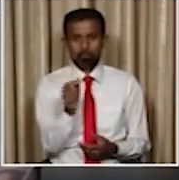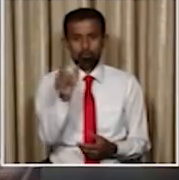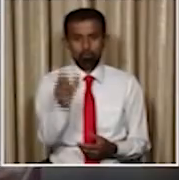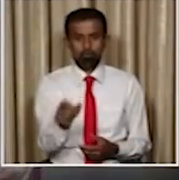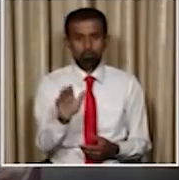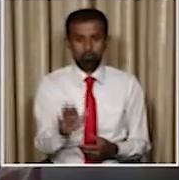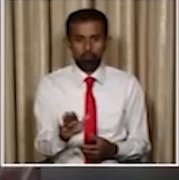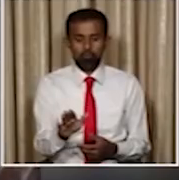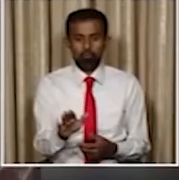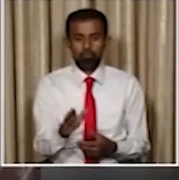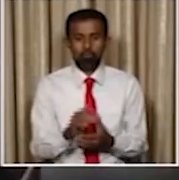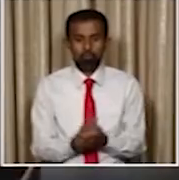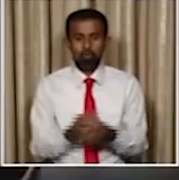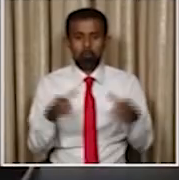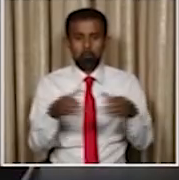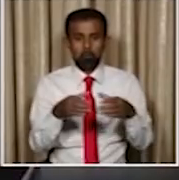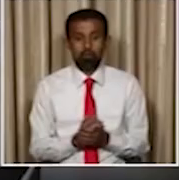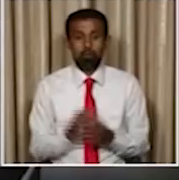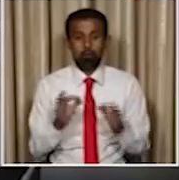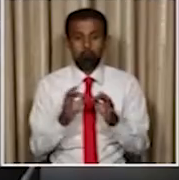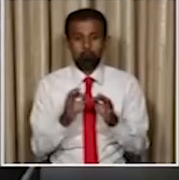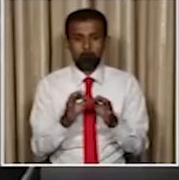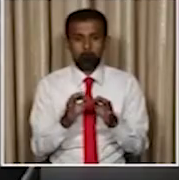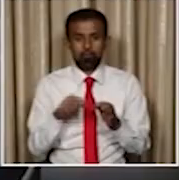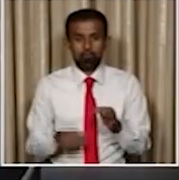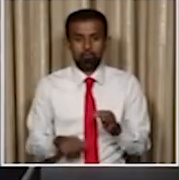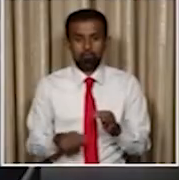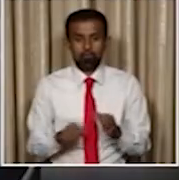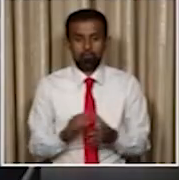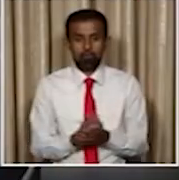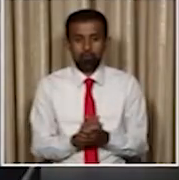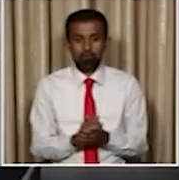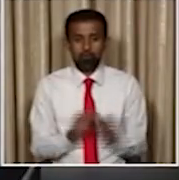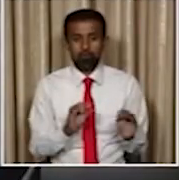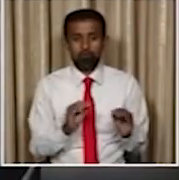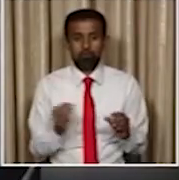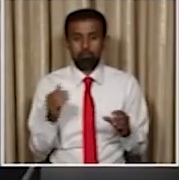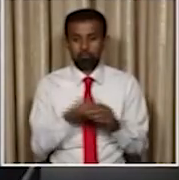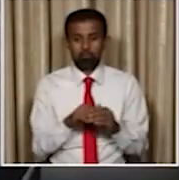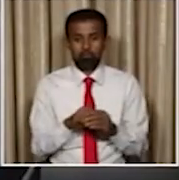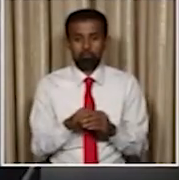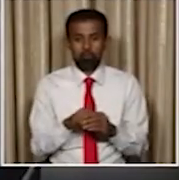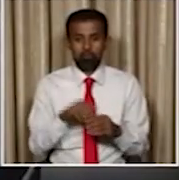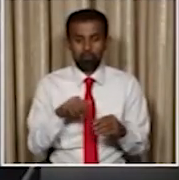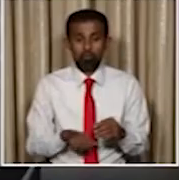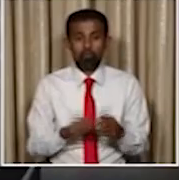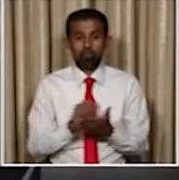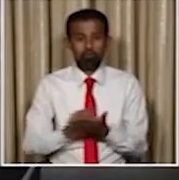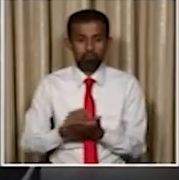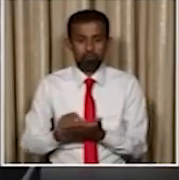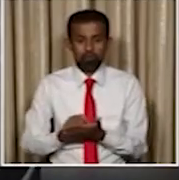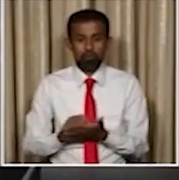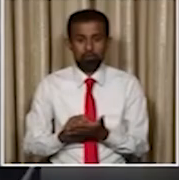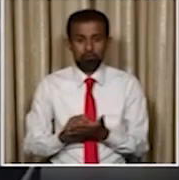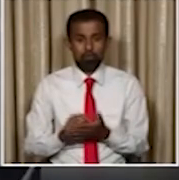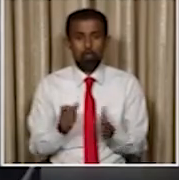කියලා. එතුමලගේ පක්ෂේ නායකයෝ තමයි එතනින් මාව පත් කරේ. ඉතින් එතනින් පත් කරා විතරක් නෙවෙයි සෞභාග්‍ය දැක්ම ලිවීමටත් මාව